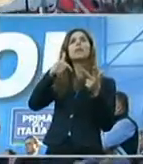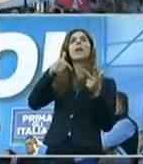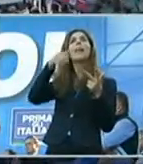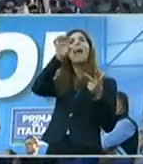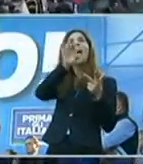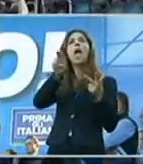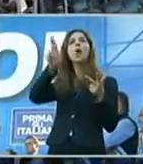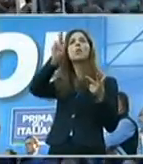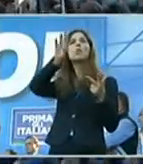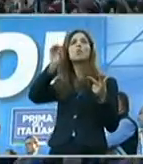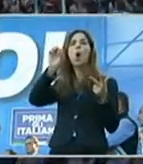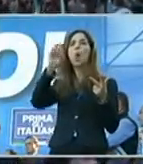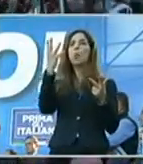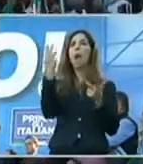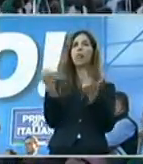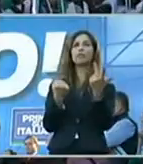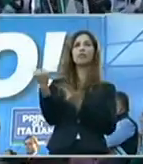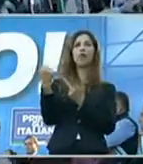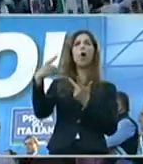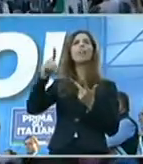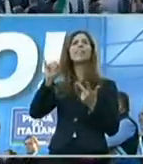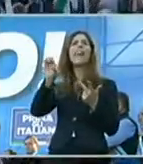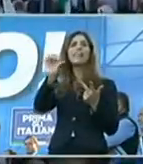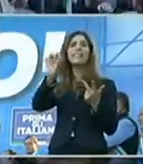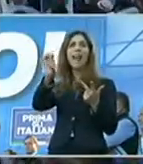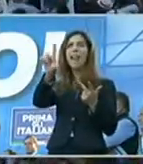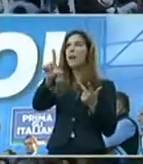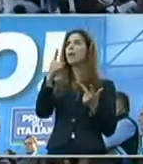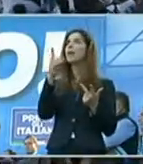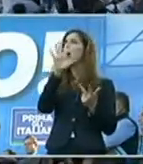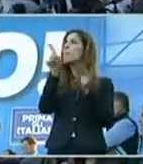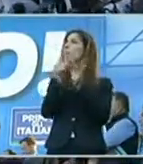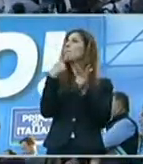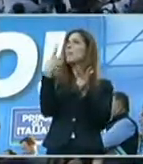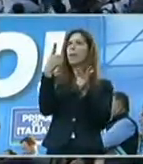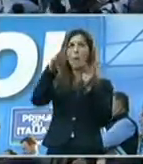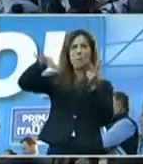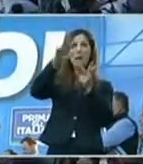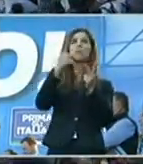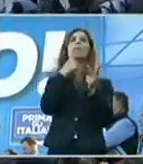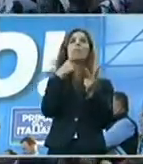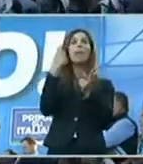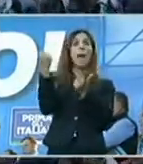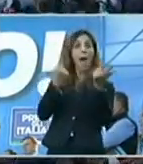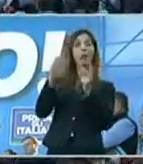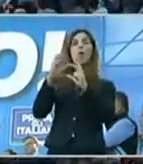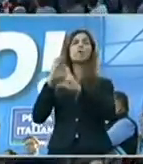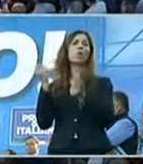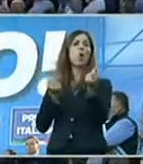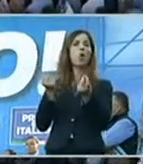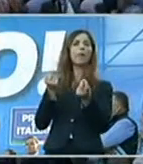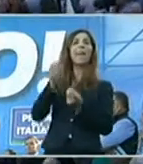4. Come se chi in questa piazza ha un'auto, un furgone, euro 3, euro 4, fosse